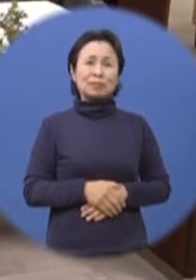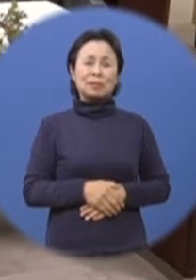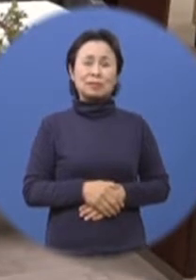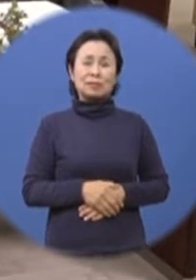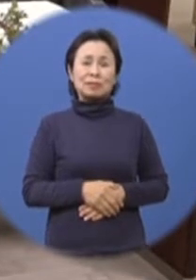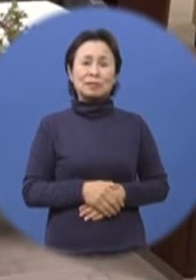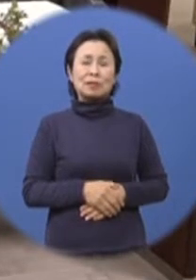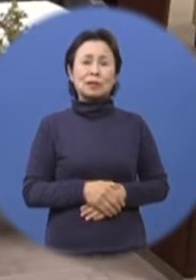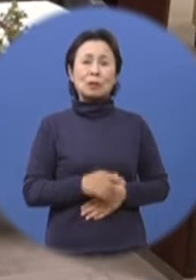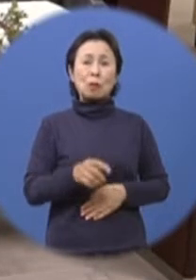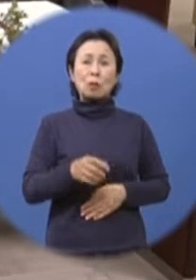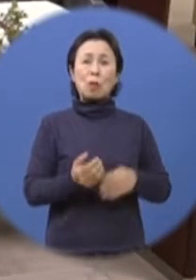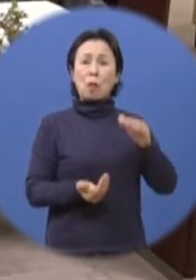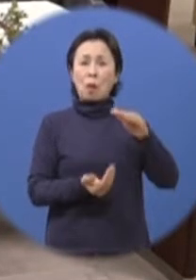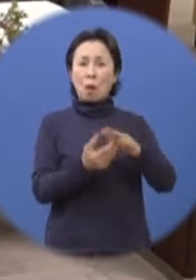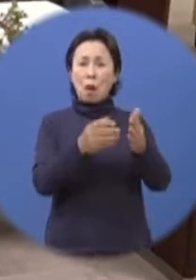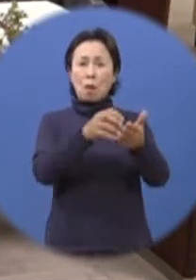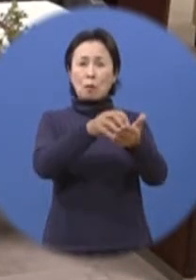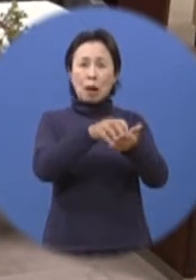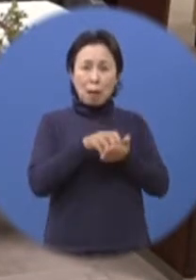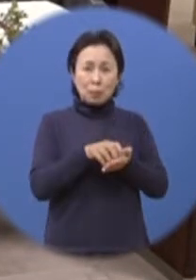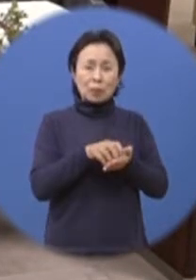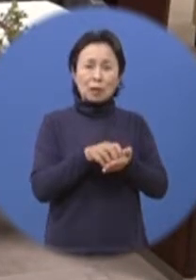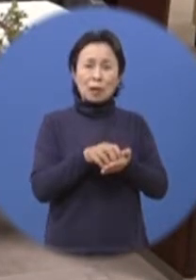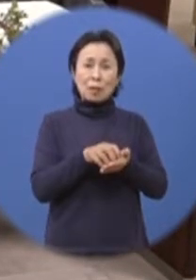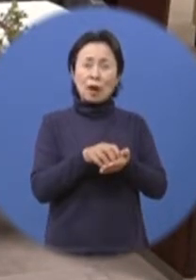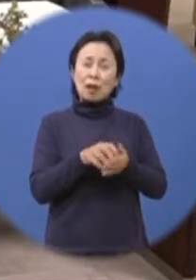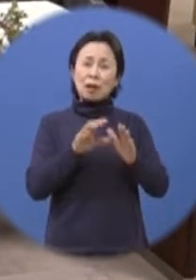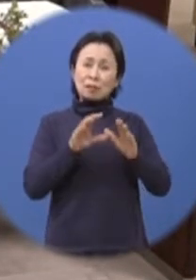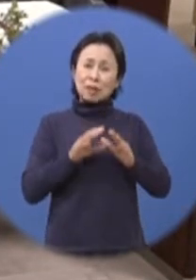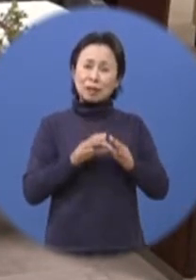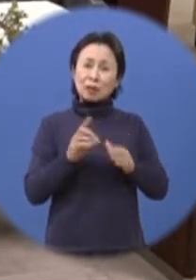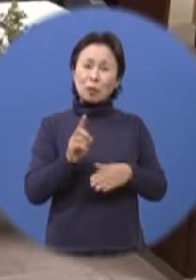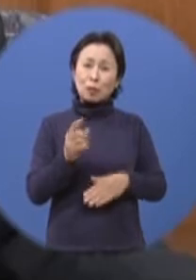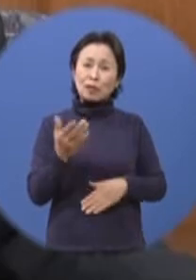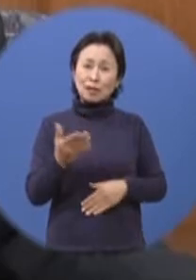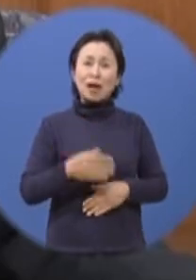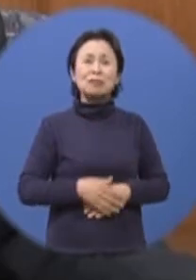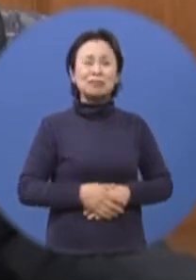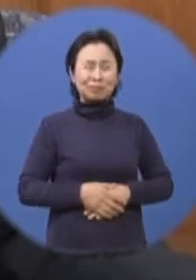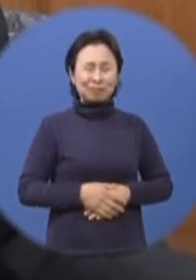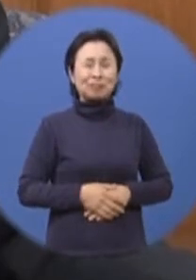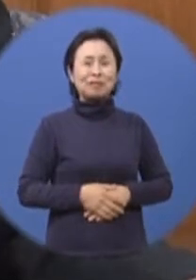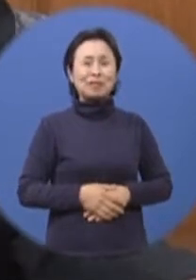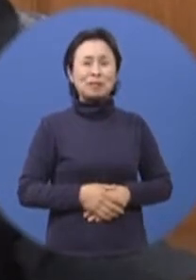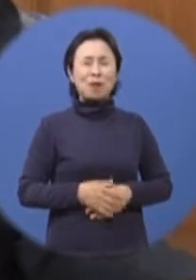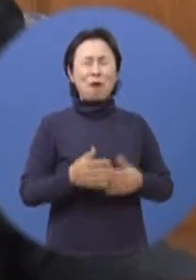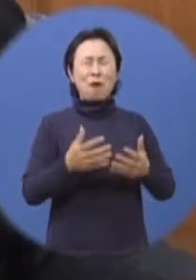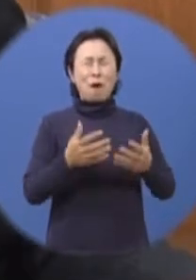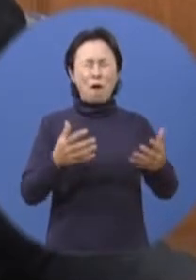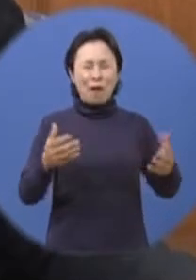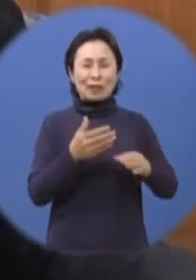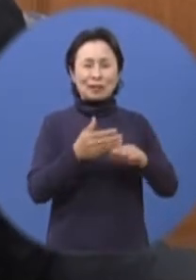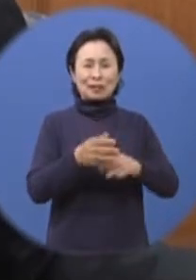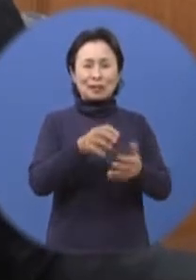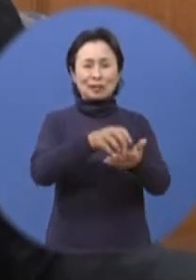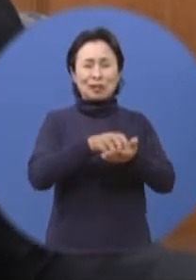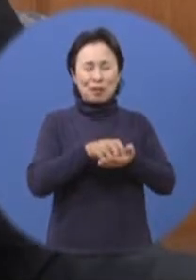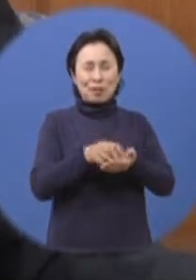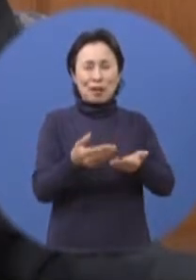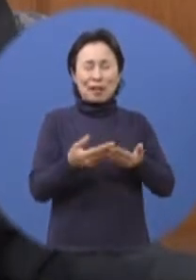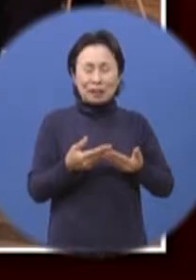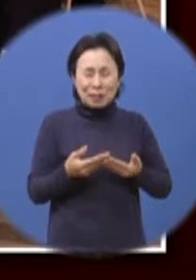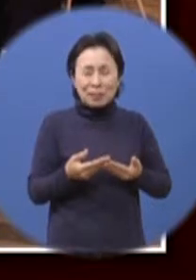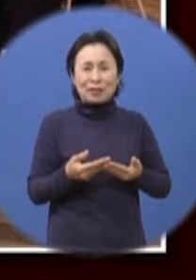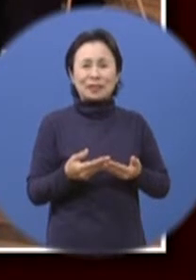会長はこのグランプリを受賞をなさっていかがですかもうねぇ大外する升頂きましてから教師ずん